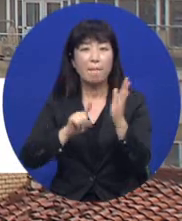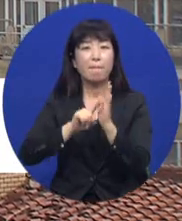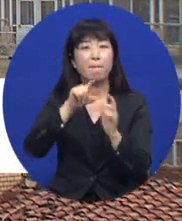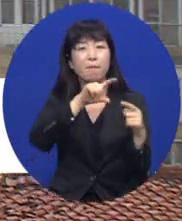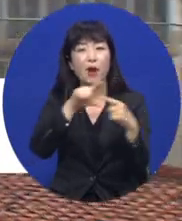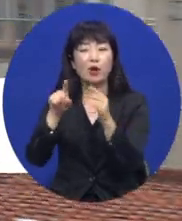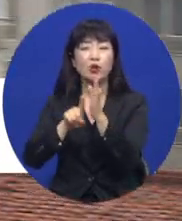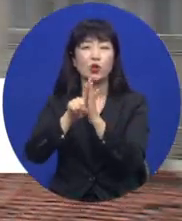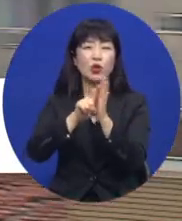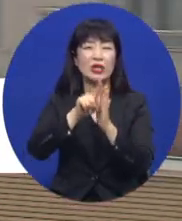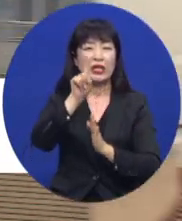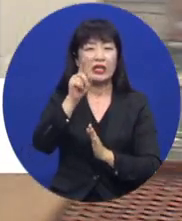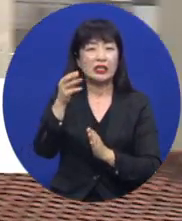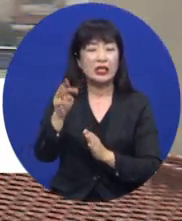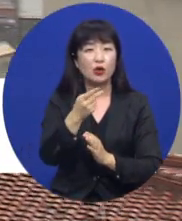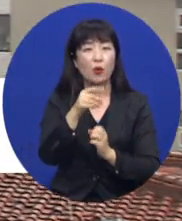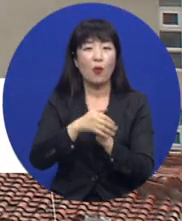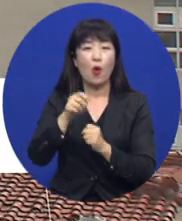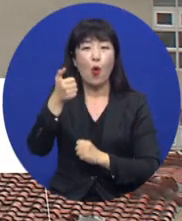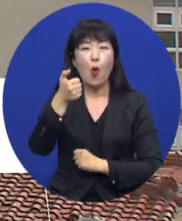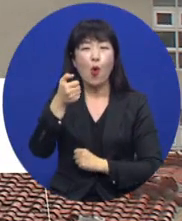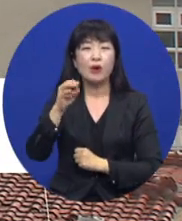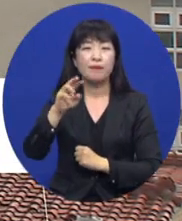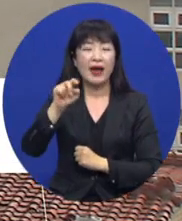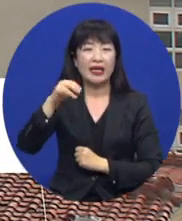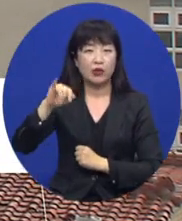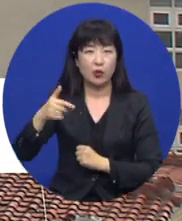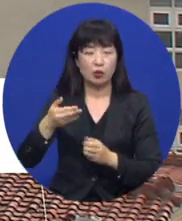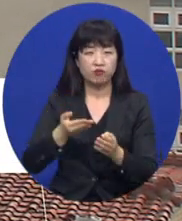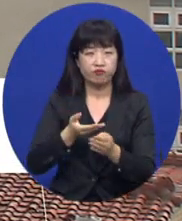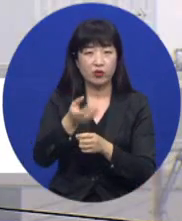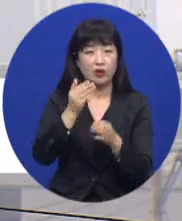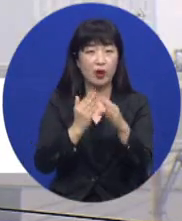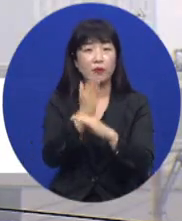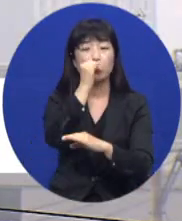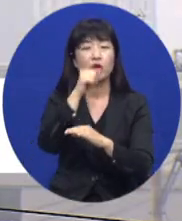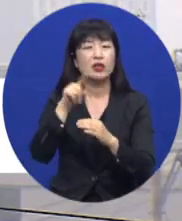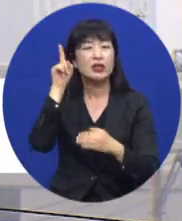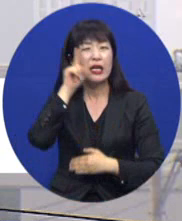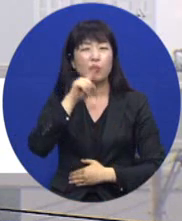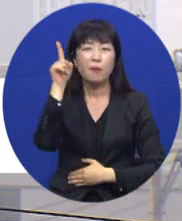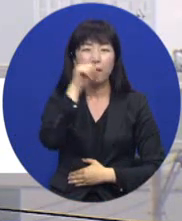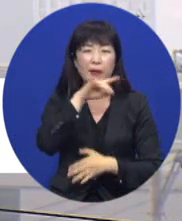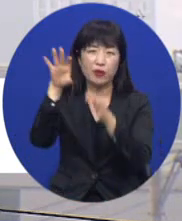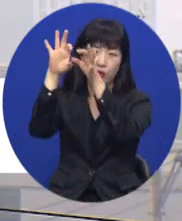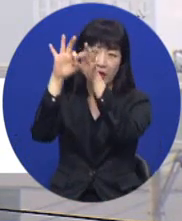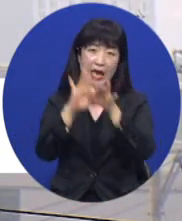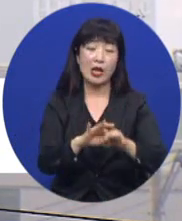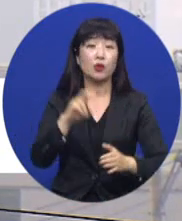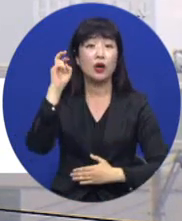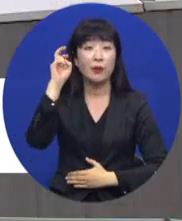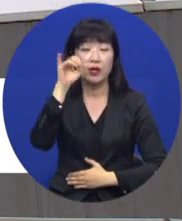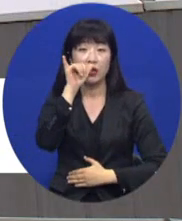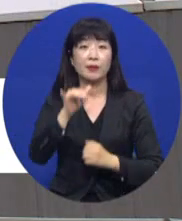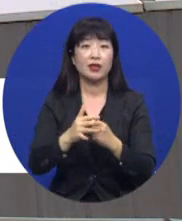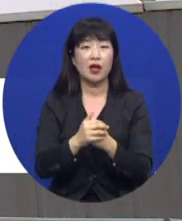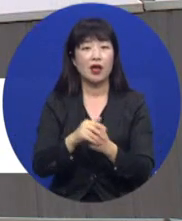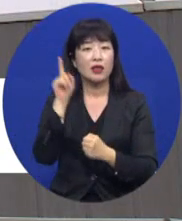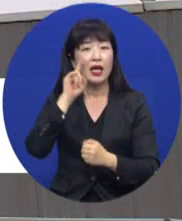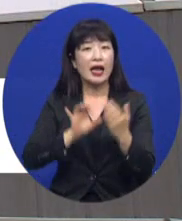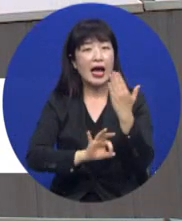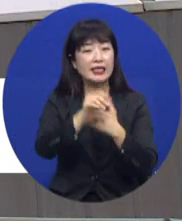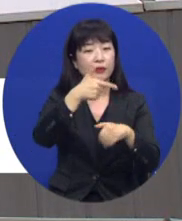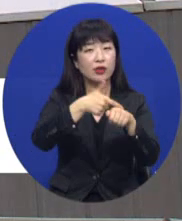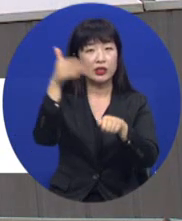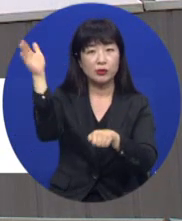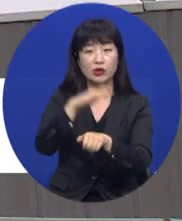농도가 1 세지고 m 에 오신 마이크로 g 을 넘고 내일도 나쁨 상태가 지속될 것으로 예측됨 에 따라 내일 아침